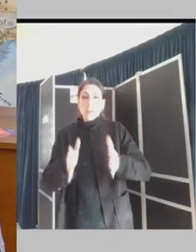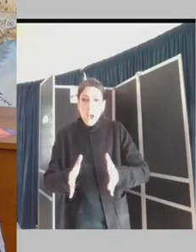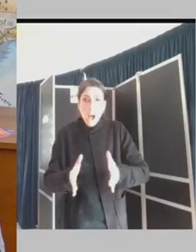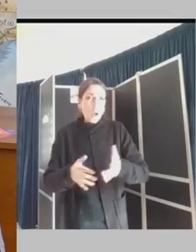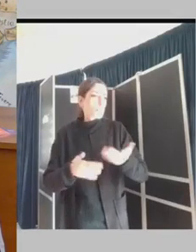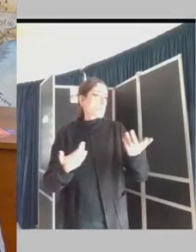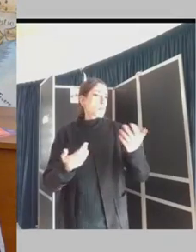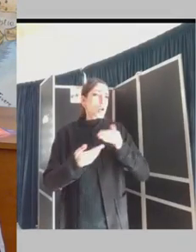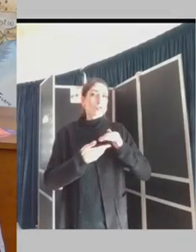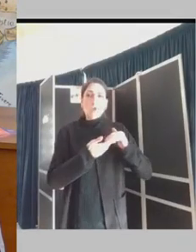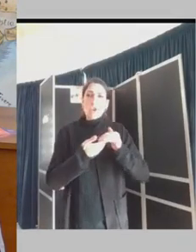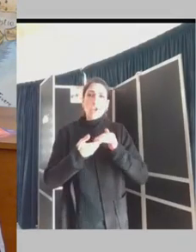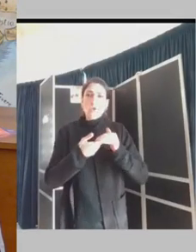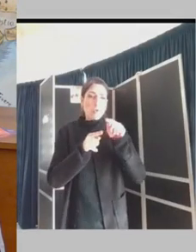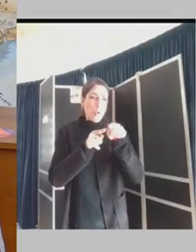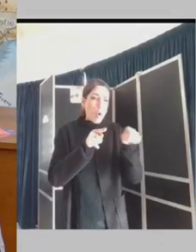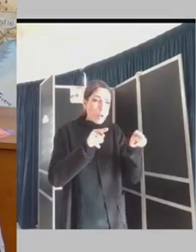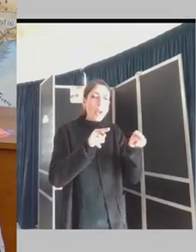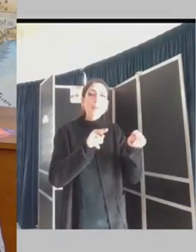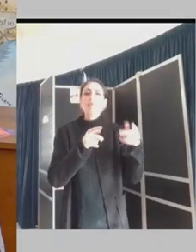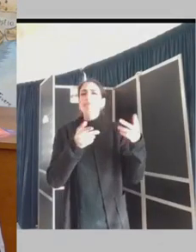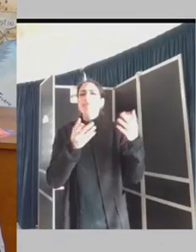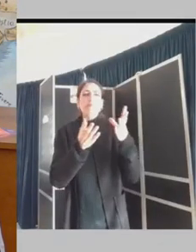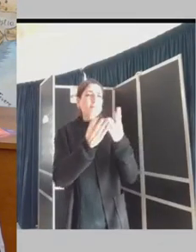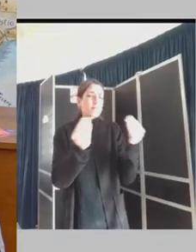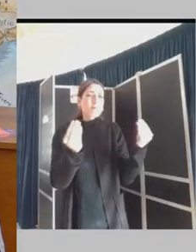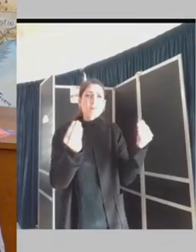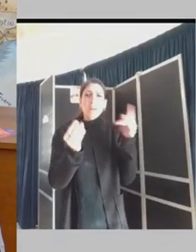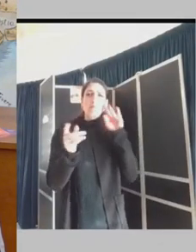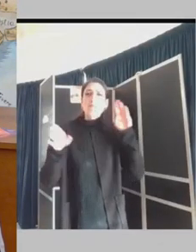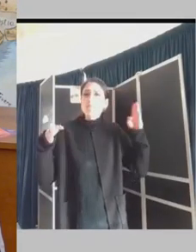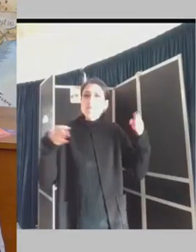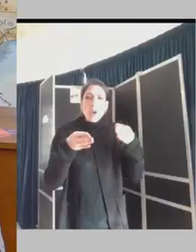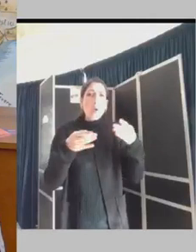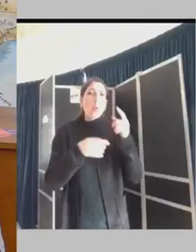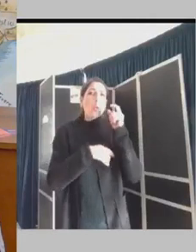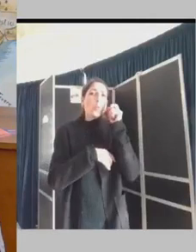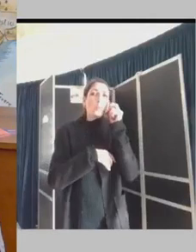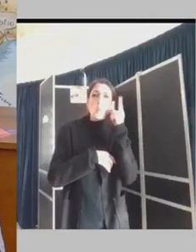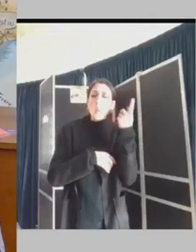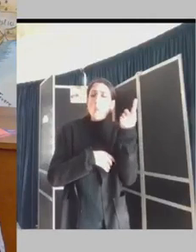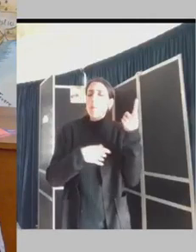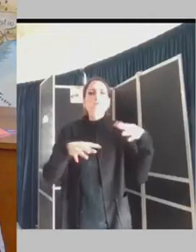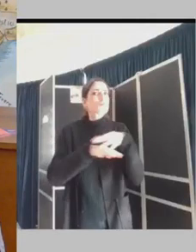del nostro territorio anche che si occupano di cultura, ma abbiamo praticamente una rete